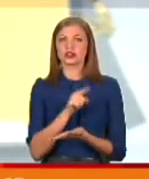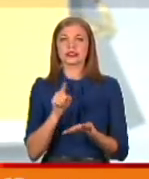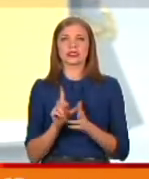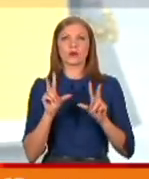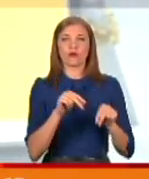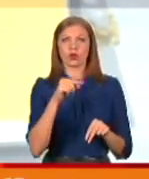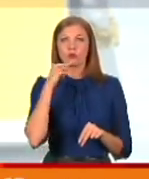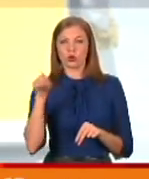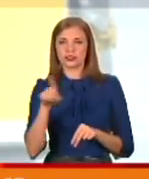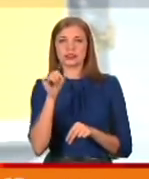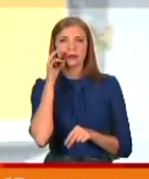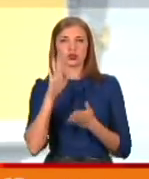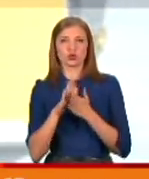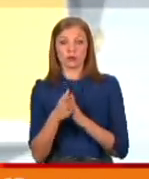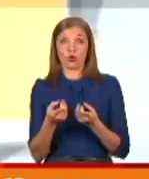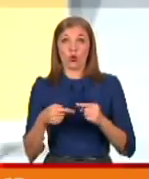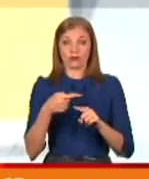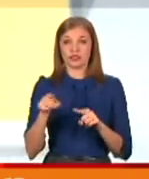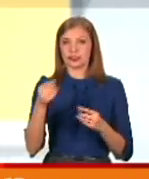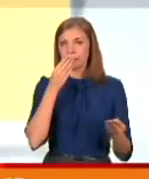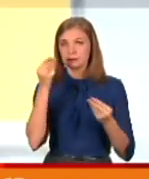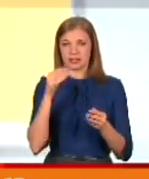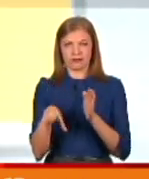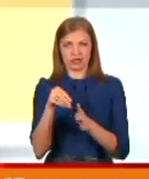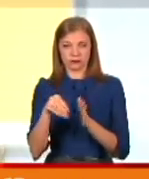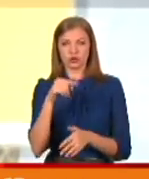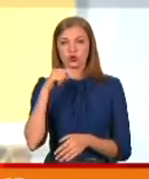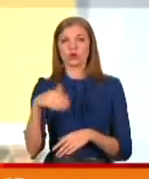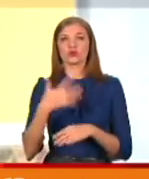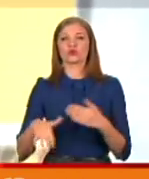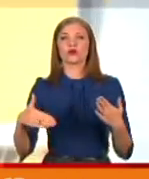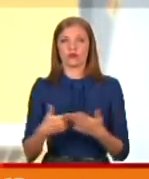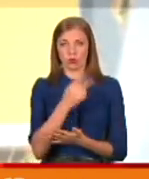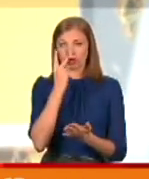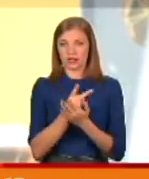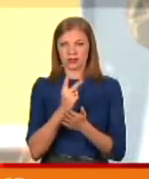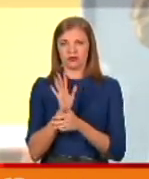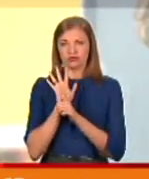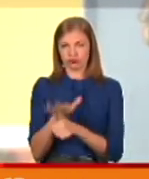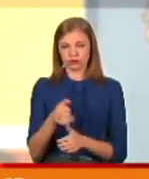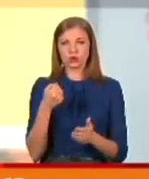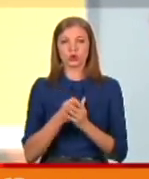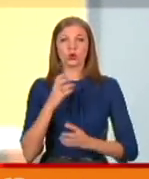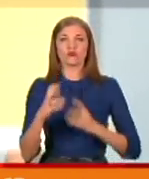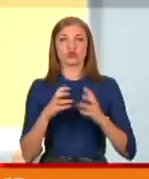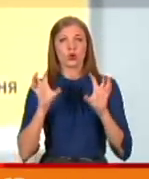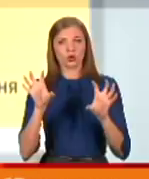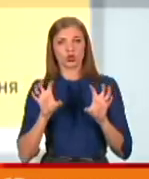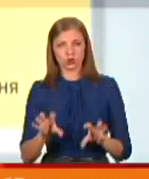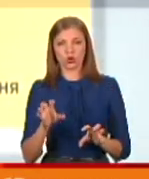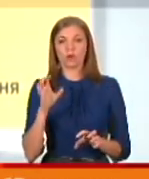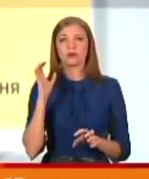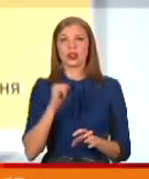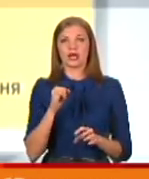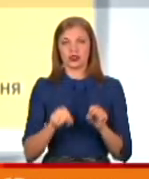за Мінськими угодами. Організовуючи це псевдоволевиявлення, Росія вже вкотре демонструє зневагу до міжнародних норм і